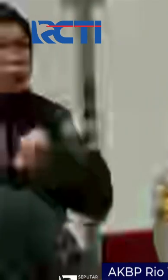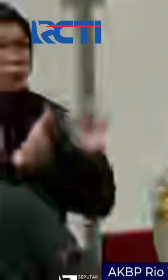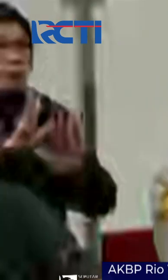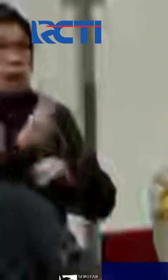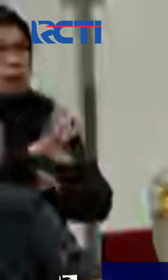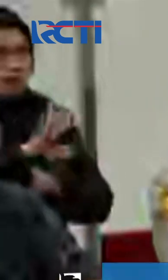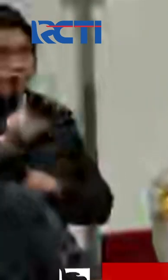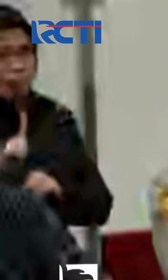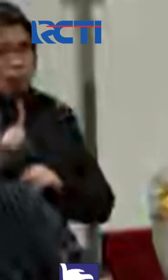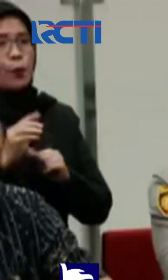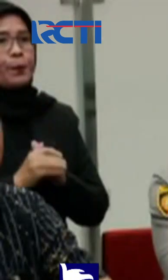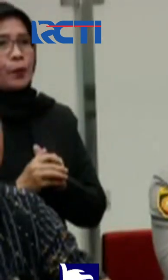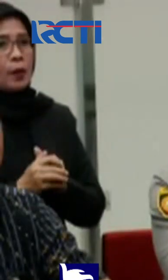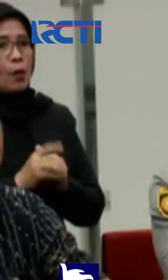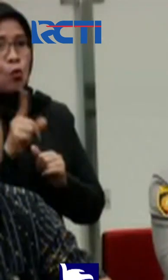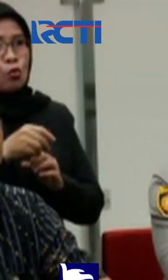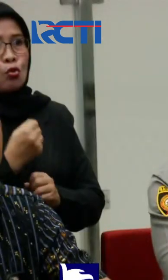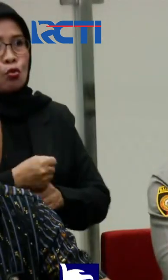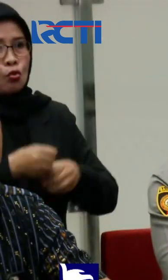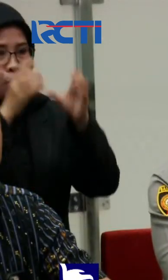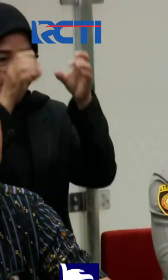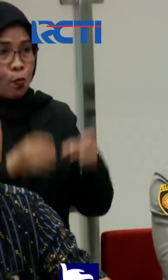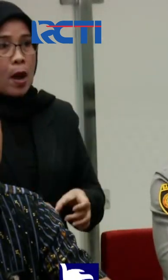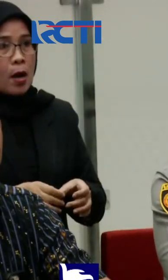1951. Untuk ancaman pidananya,